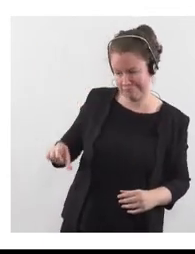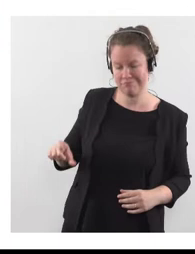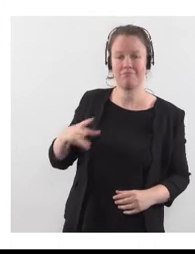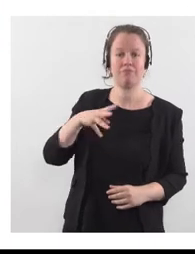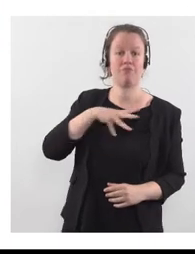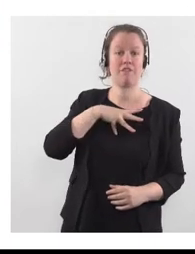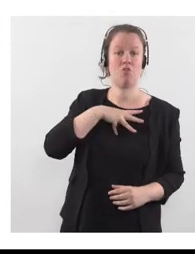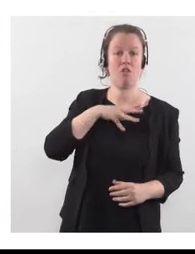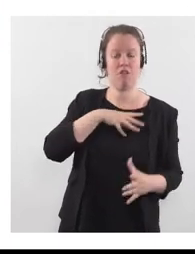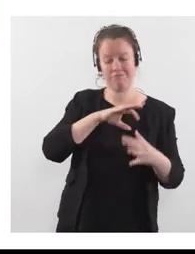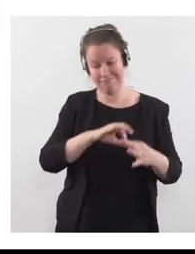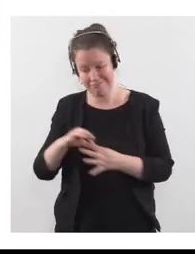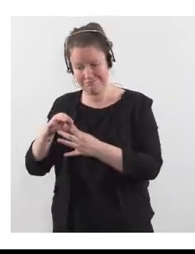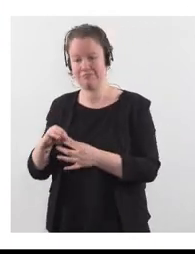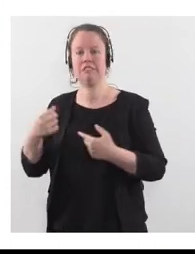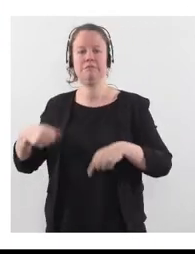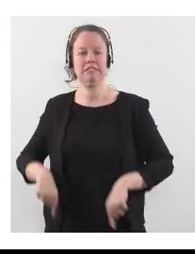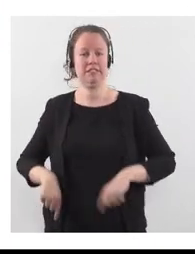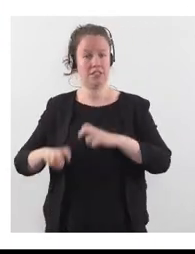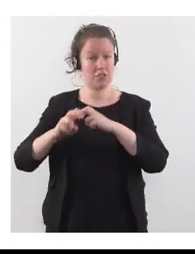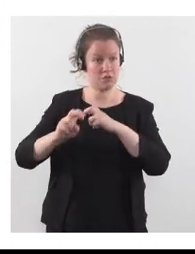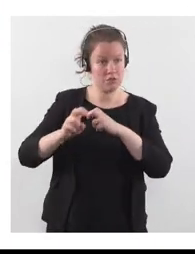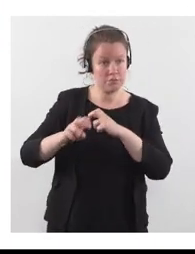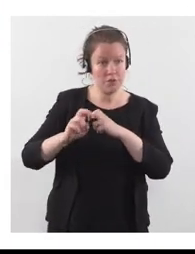a travaillé avec le ministère des Transports